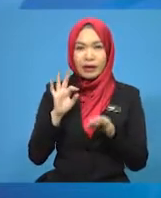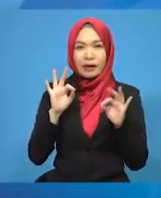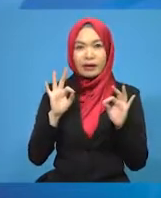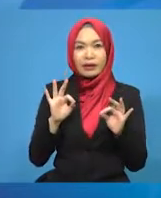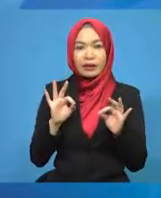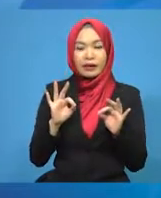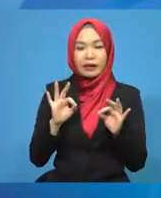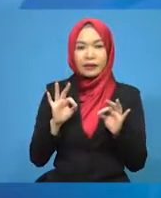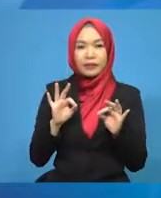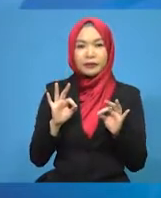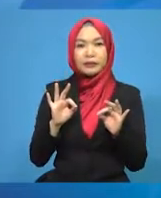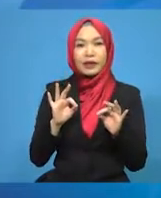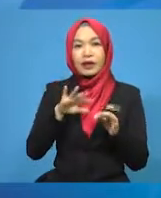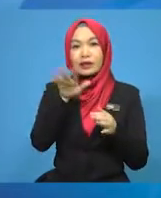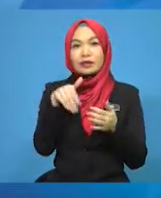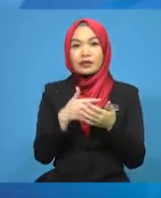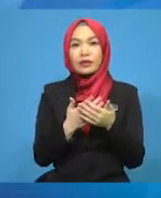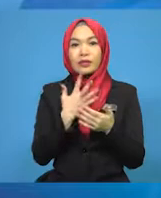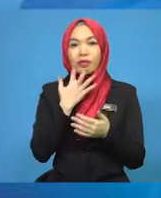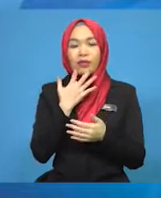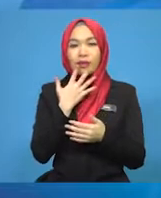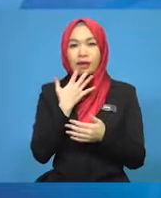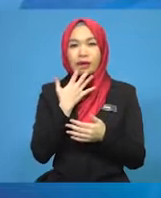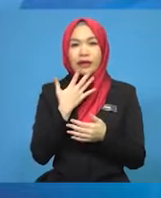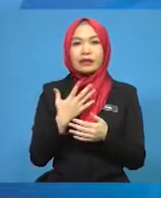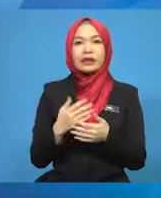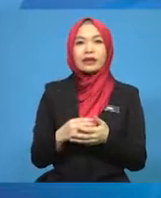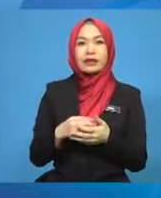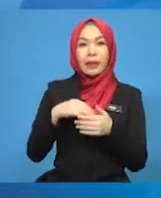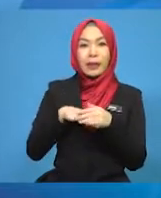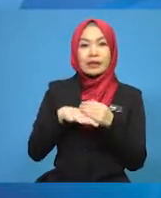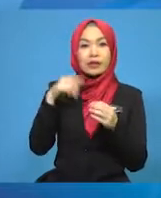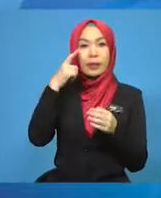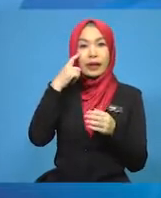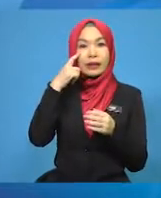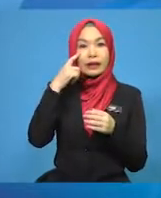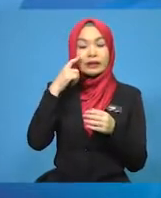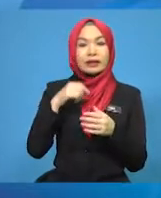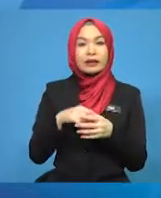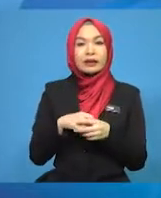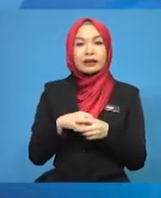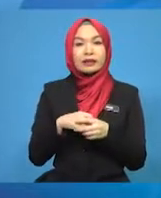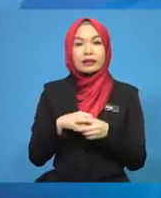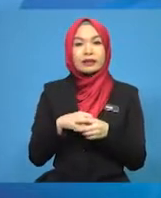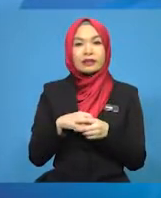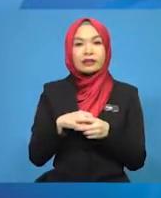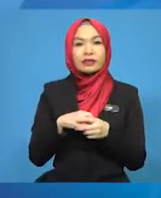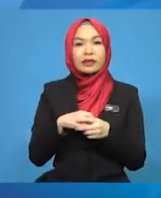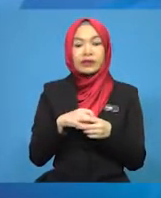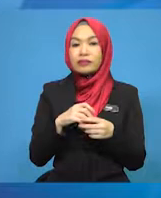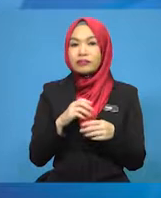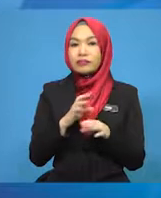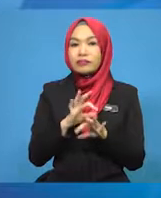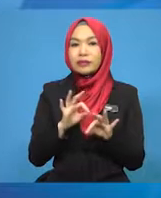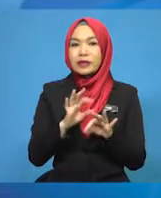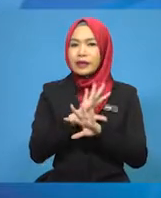oleh objek kecuali warna merah. Warna putih apabila semua cahaya dipantulkan objek, dan warna hitam apabila semua